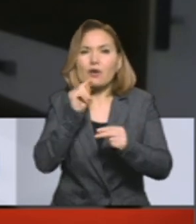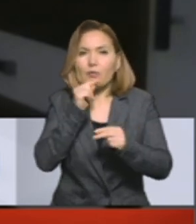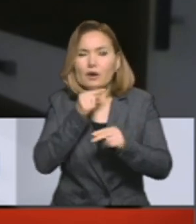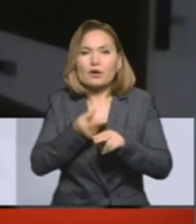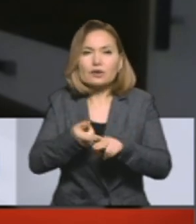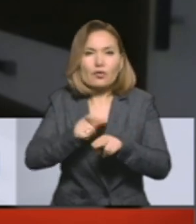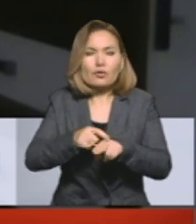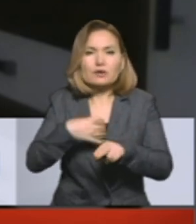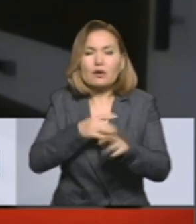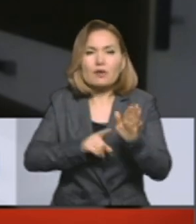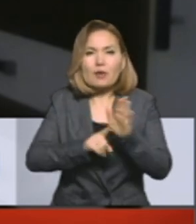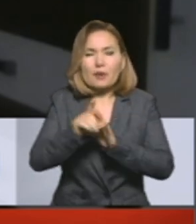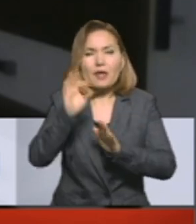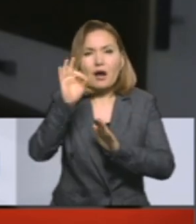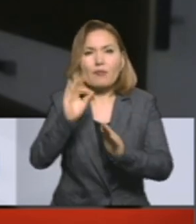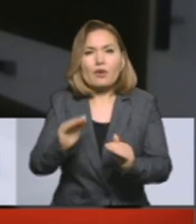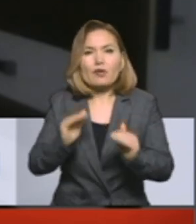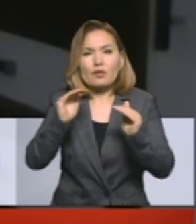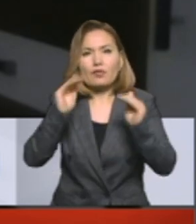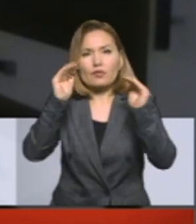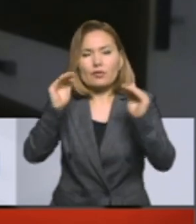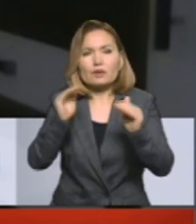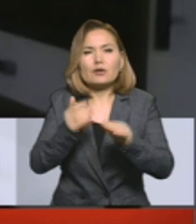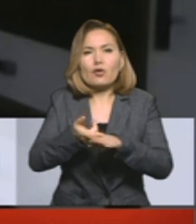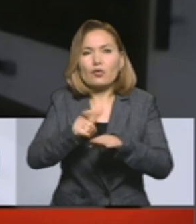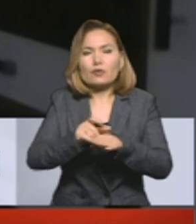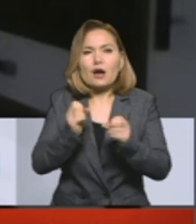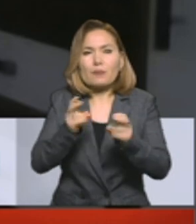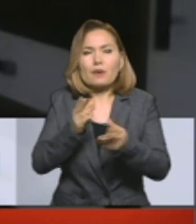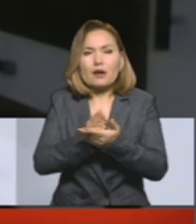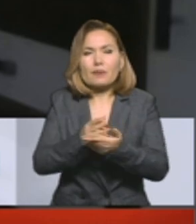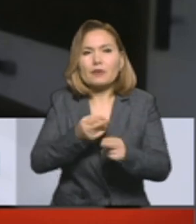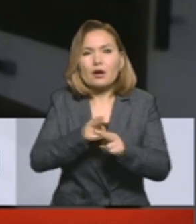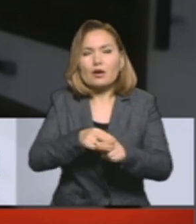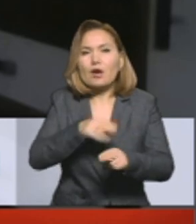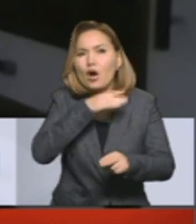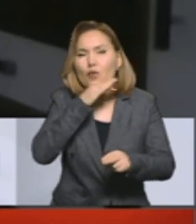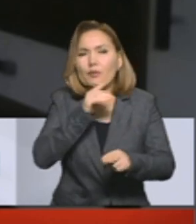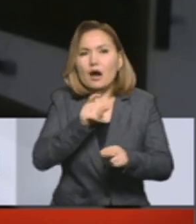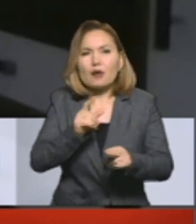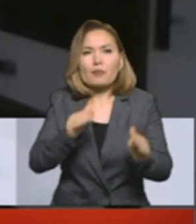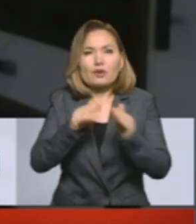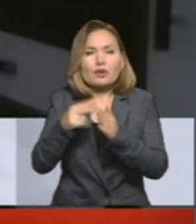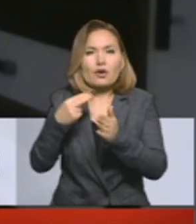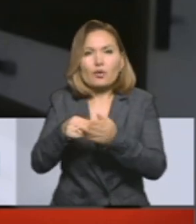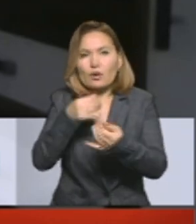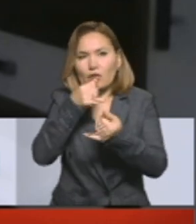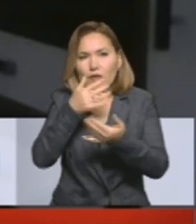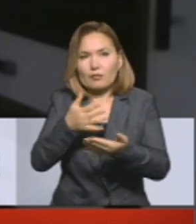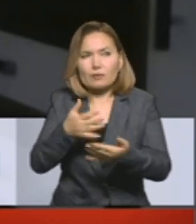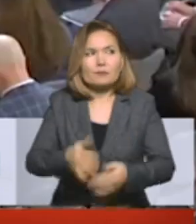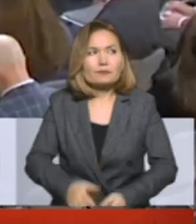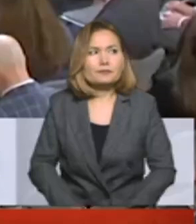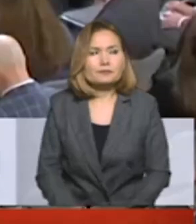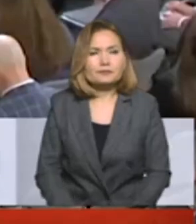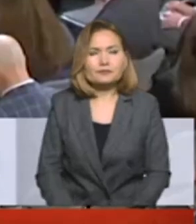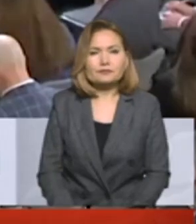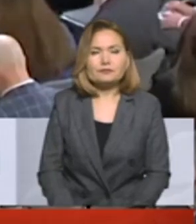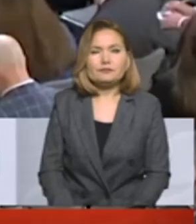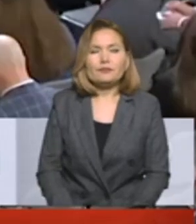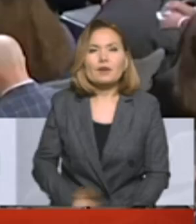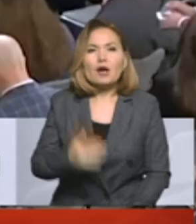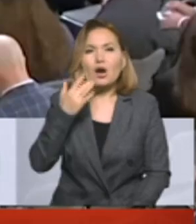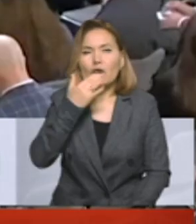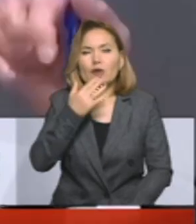қолға алмасақ, пайыздық мөлшерлеме өсе береді. Көптеген америкалыққа үй алмақ түгілі тіпті көлік сатып алу мұң болып қалады. Ал